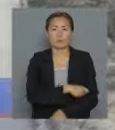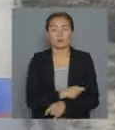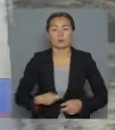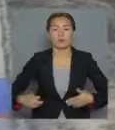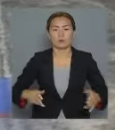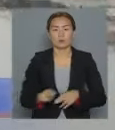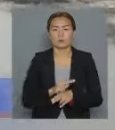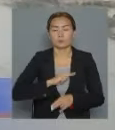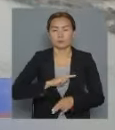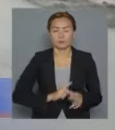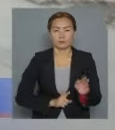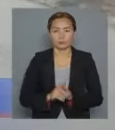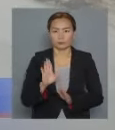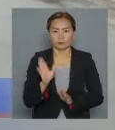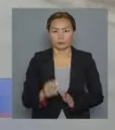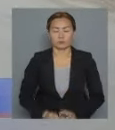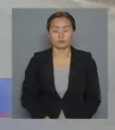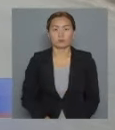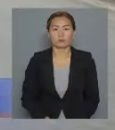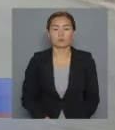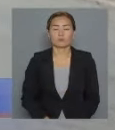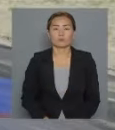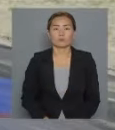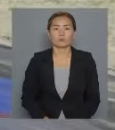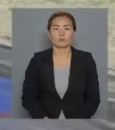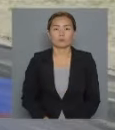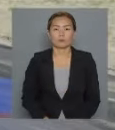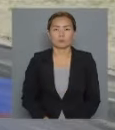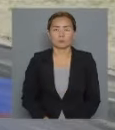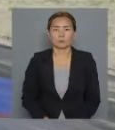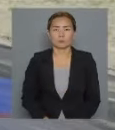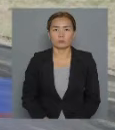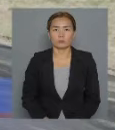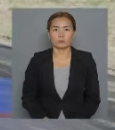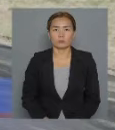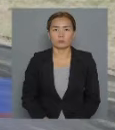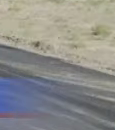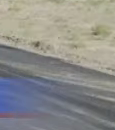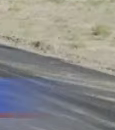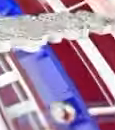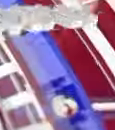жолын жөндеу жұмыстары басталады. Нұржол Жақсылық, Қазбек Айтқалиев, Алмат Мұрат, Махамбет ауданынан.